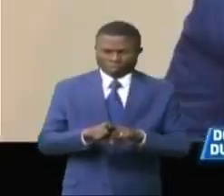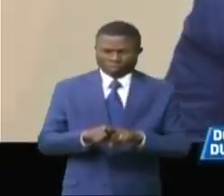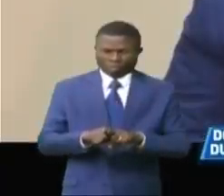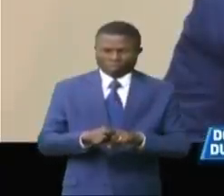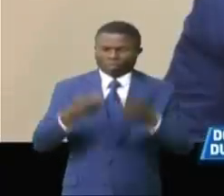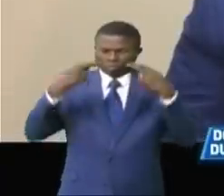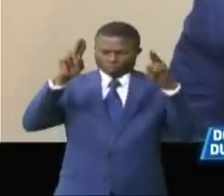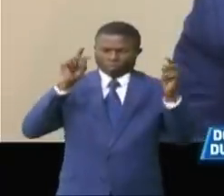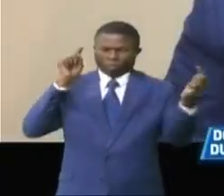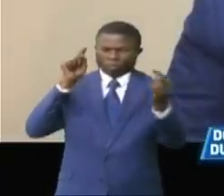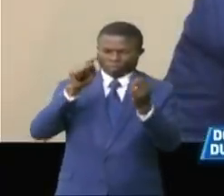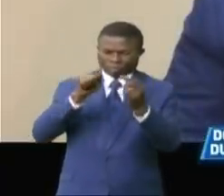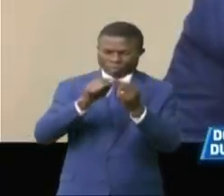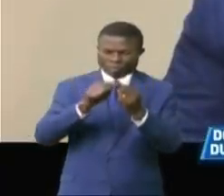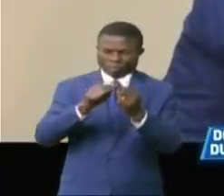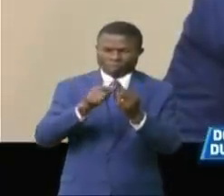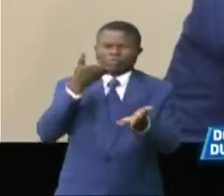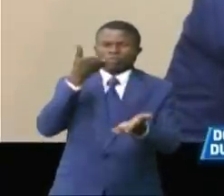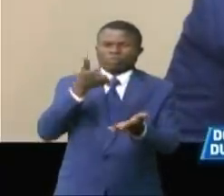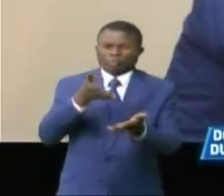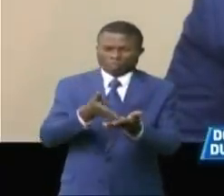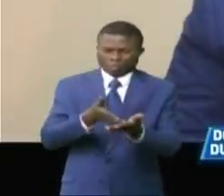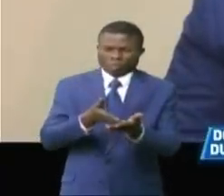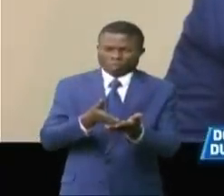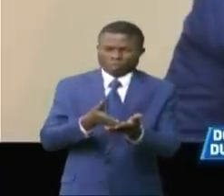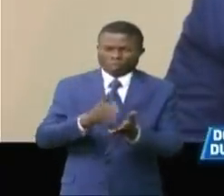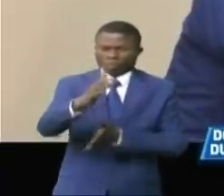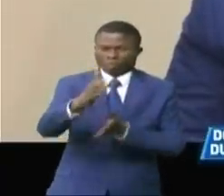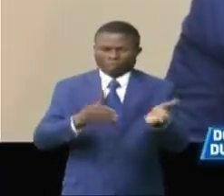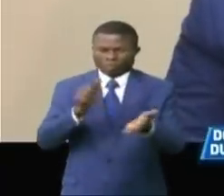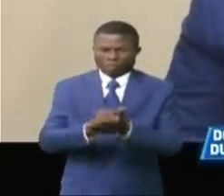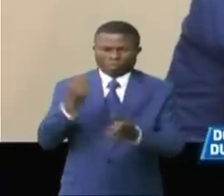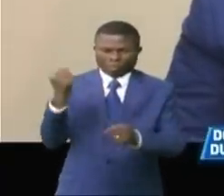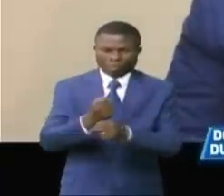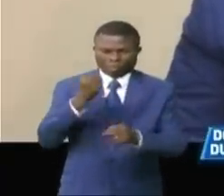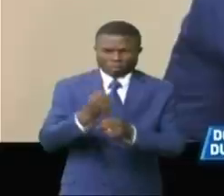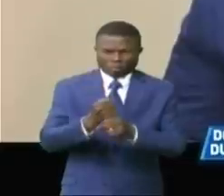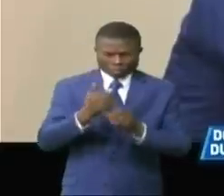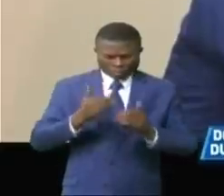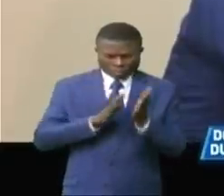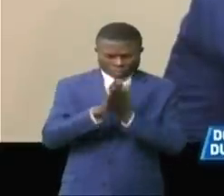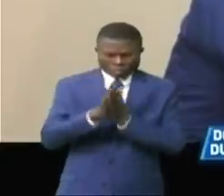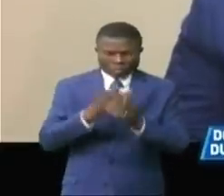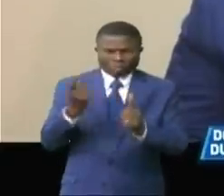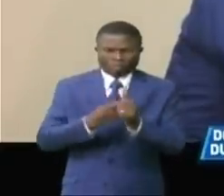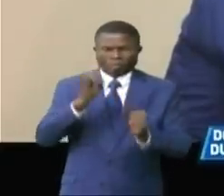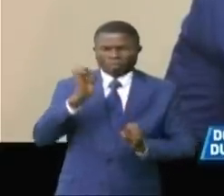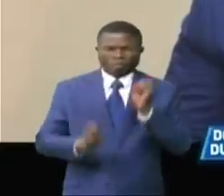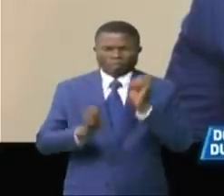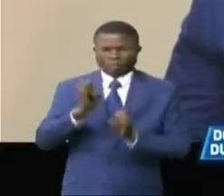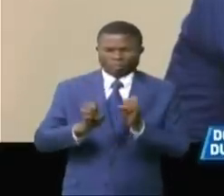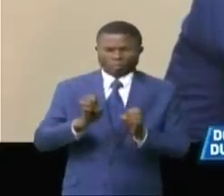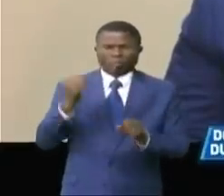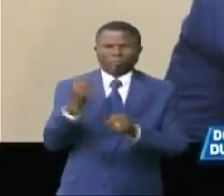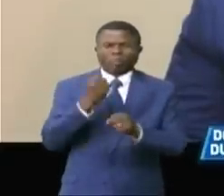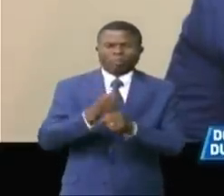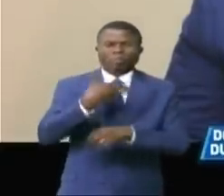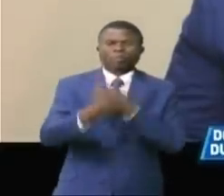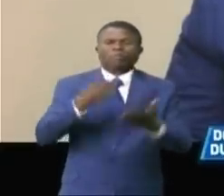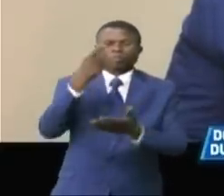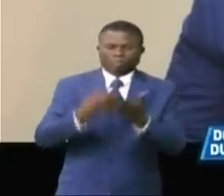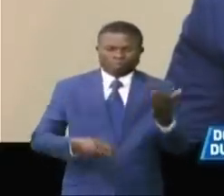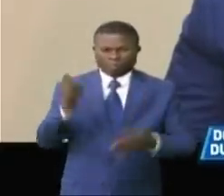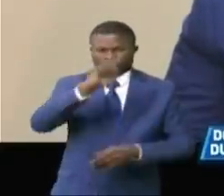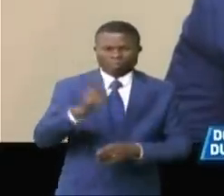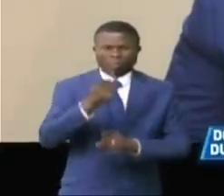des indicateurs de performance retenus. L'ordre du jour des travaux va s'articuler sur l'évaluation du niveau de réalisation des recettes au 31